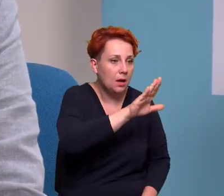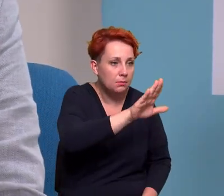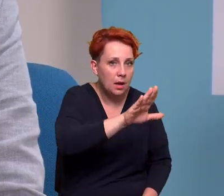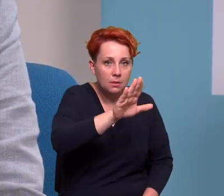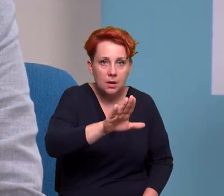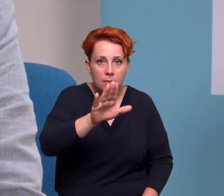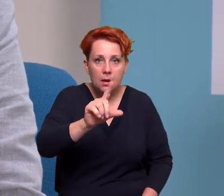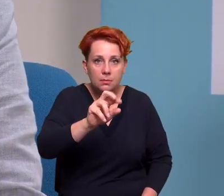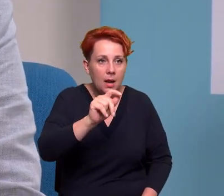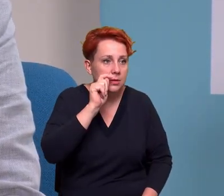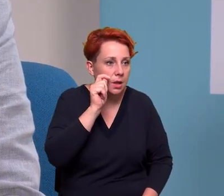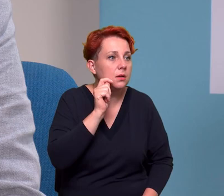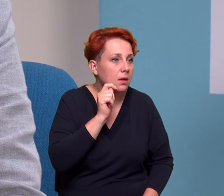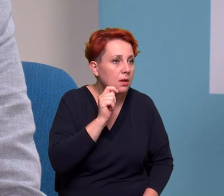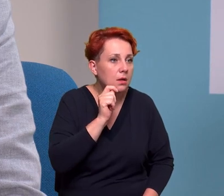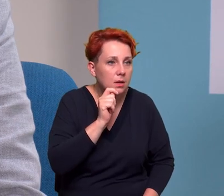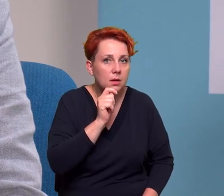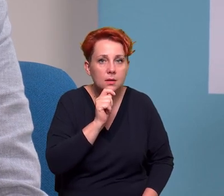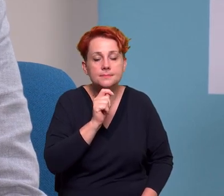jakiegoś pradziadka, więc to chyba też jest